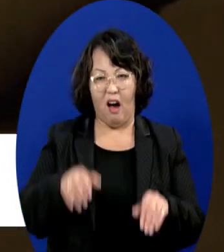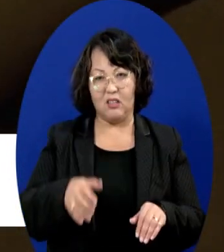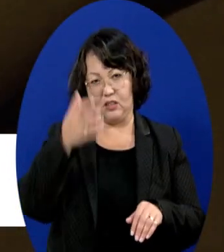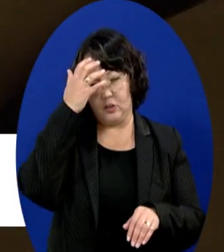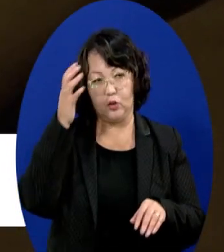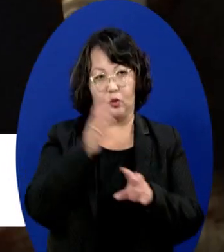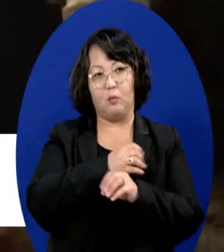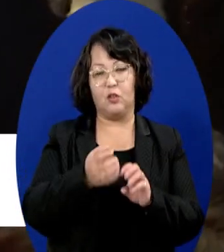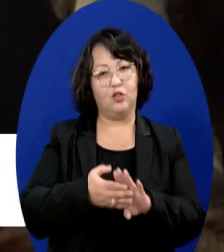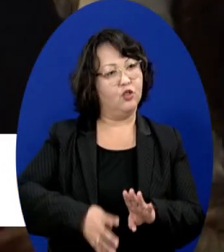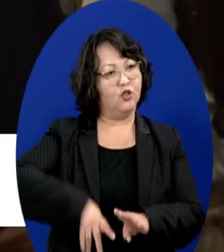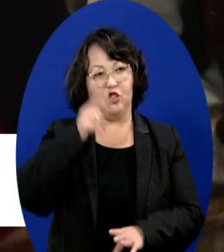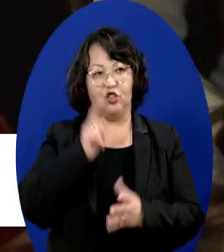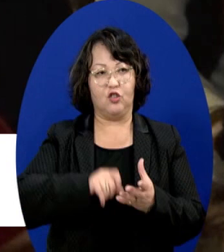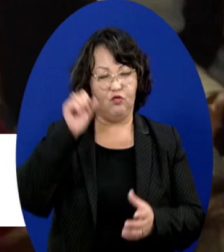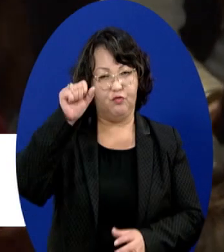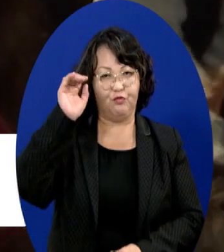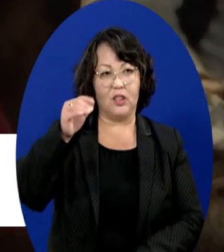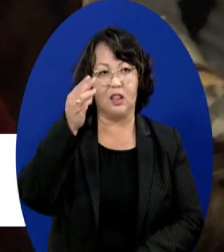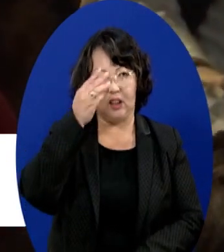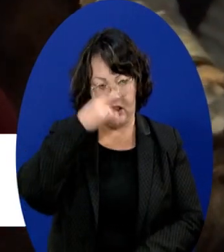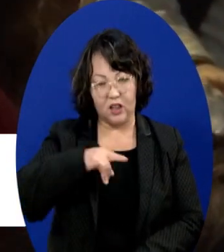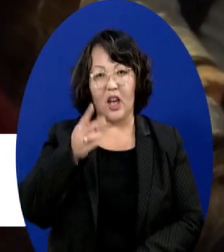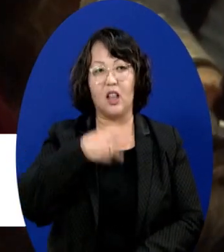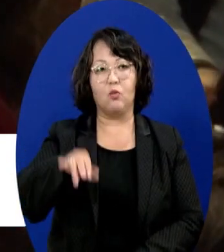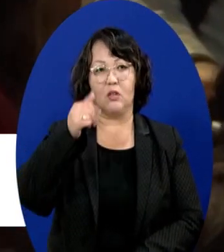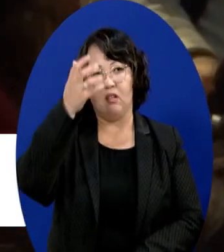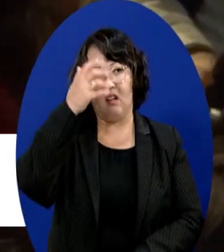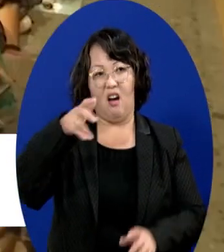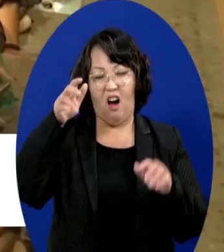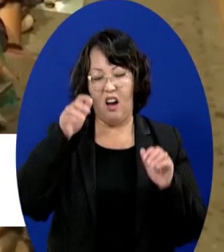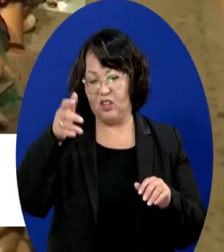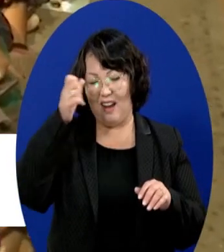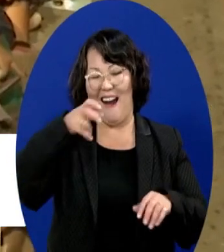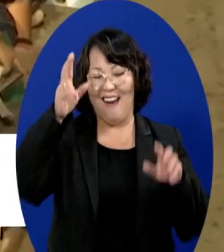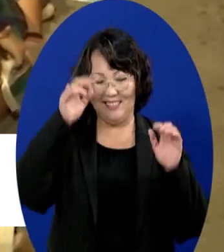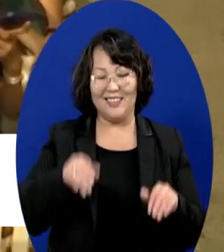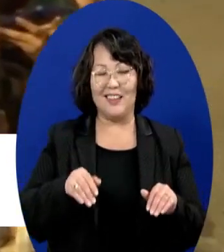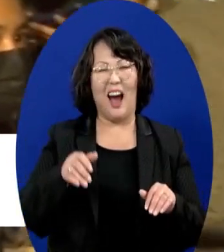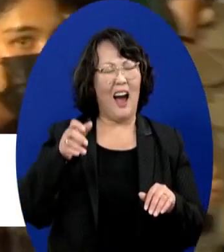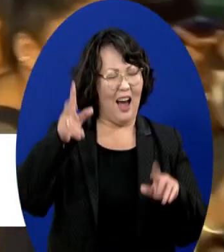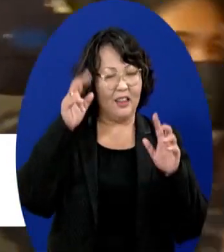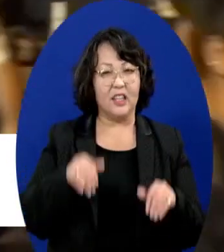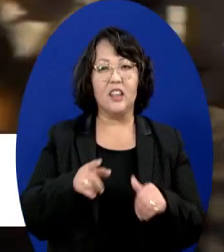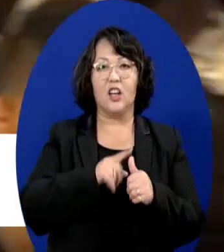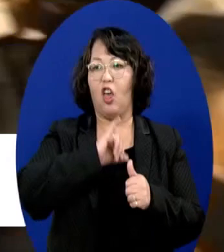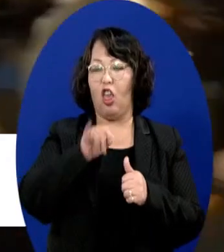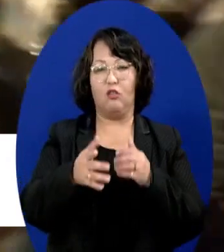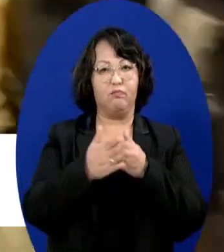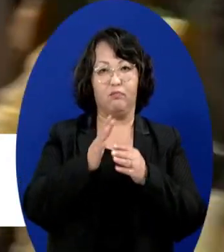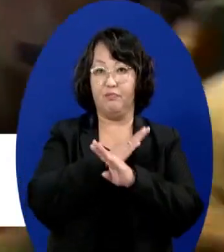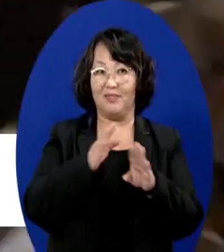шаардаж байгаа маа. Тайланд улсад эзэн хааны нэр төрд халдахыг хатуу хоригдж ирсэн. Гэвч саяханас оюутан залуус эзэн